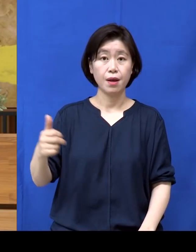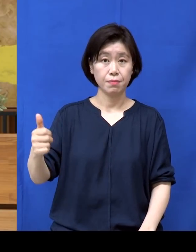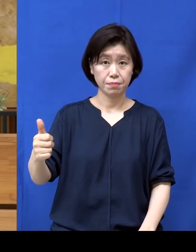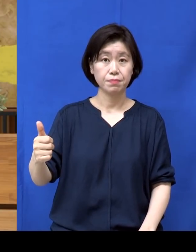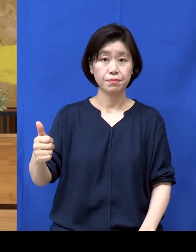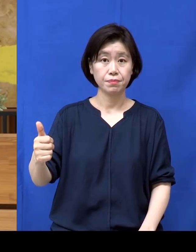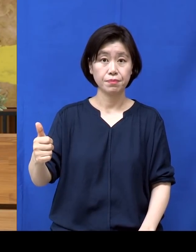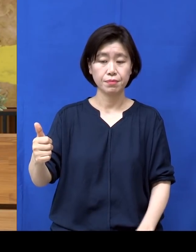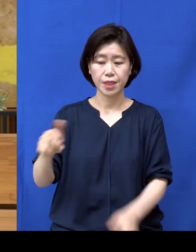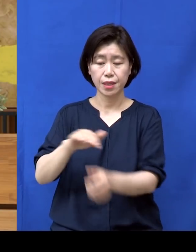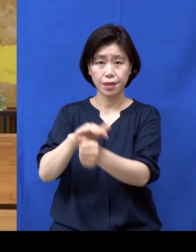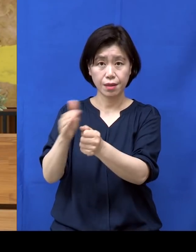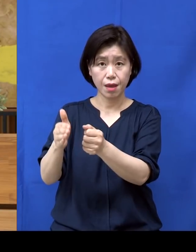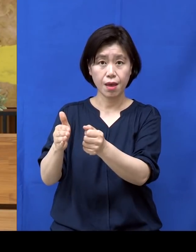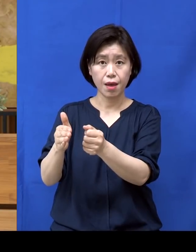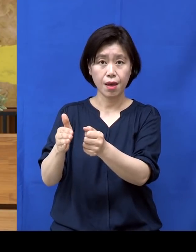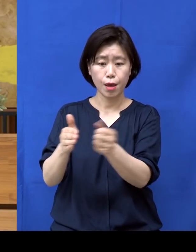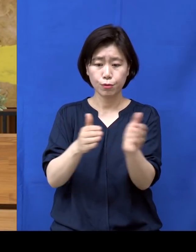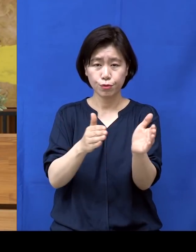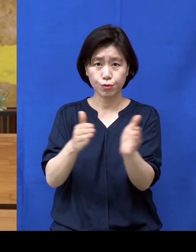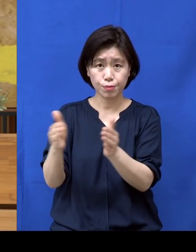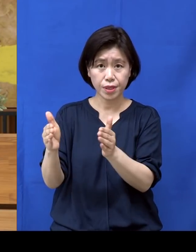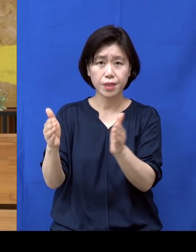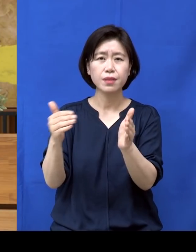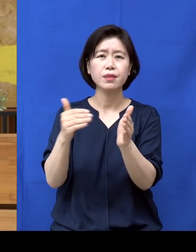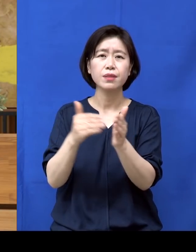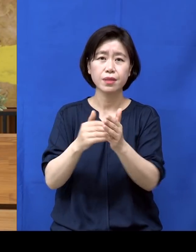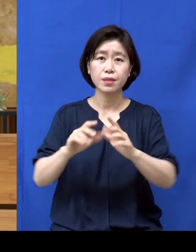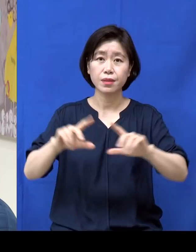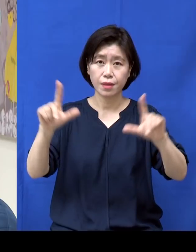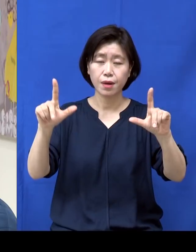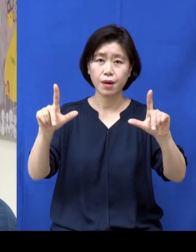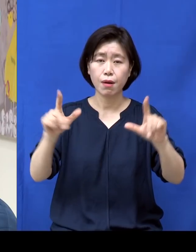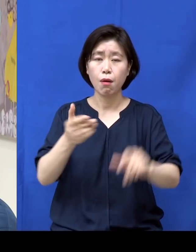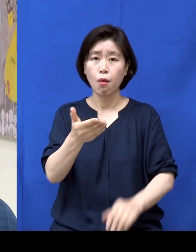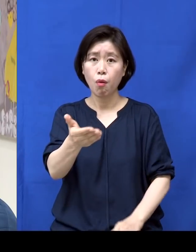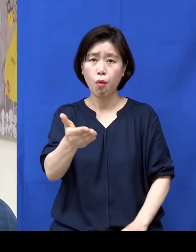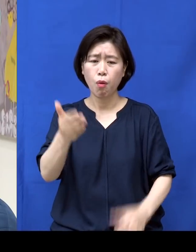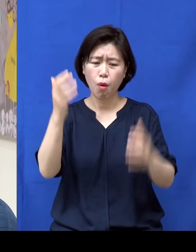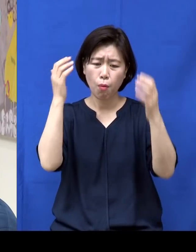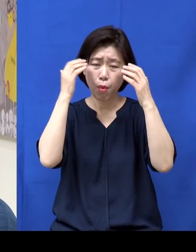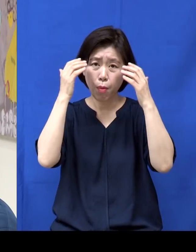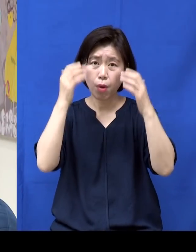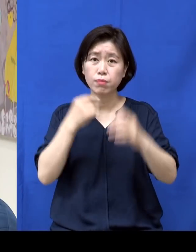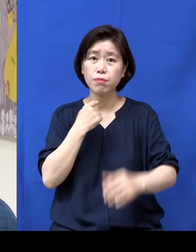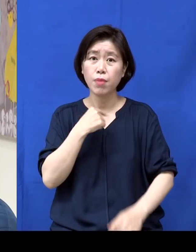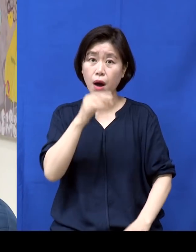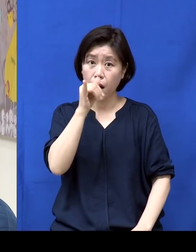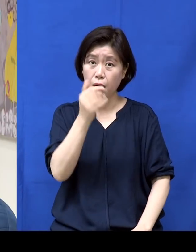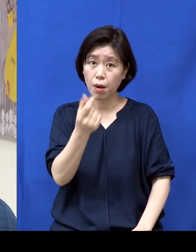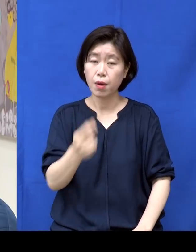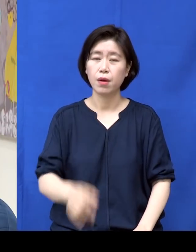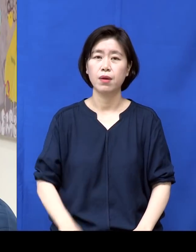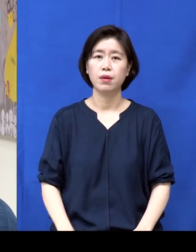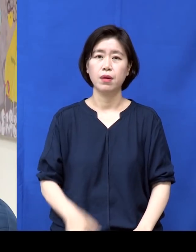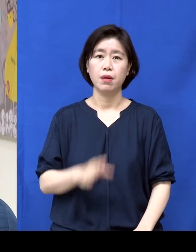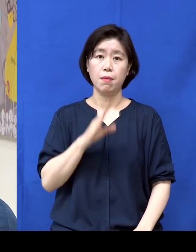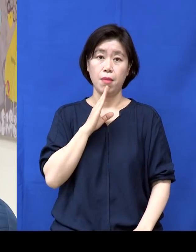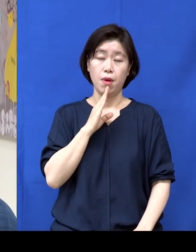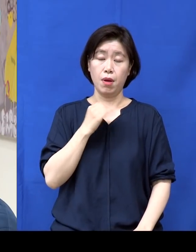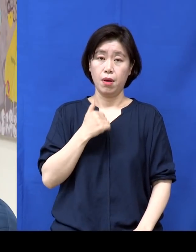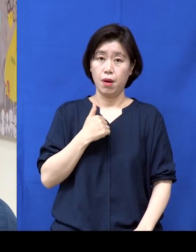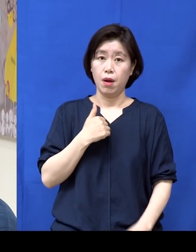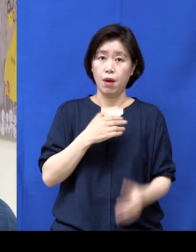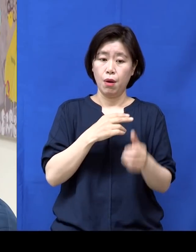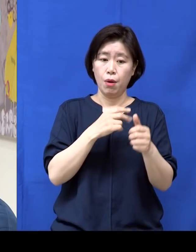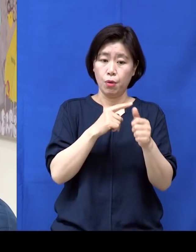우리 전사님 뭐 큰일을 겪으셨던 일이 어떤 일을 겪으신 거예요? 저는 교회 중등부 교사이기도 했지만 네. 당시에 직장